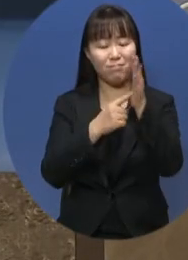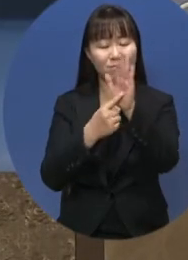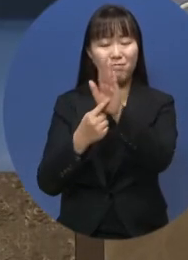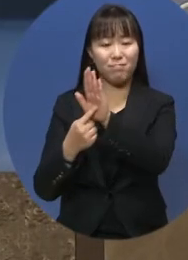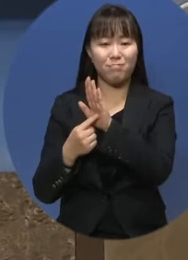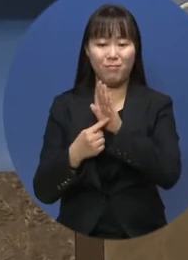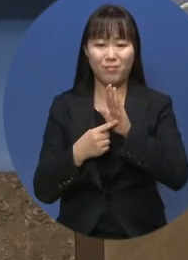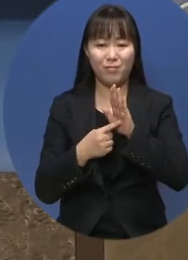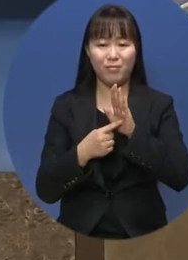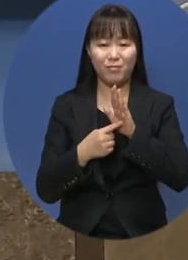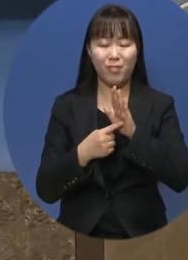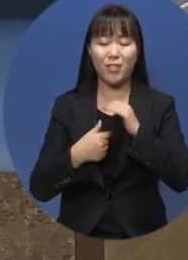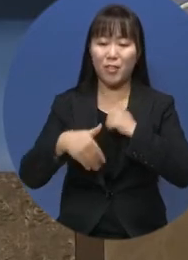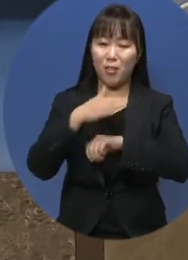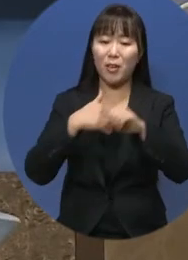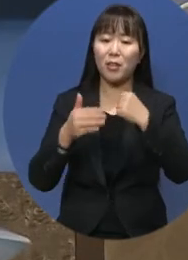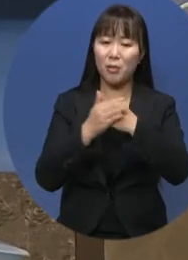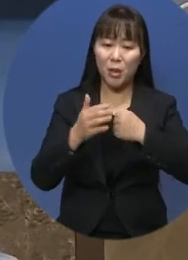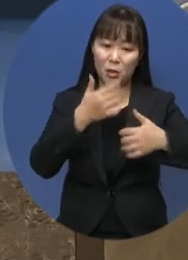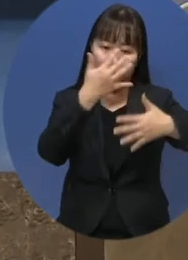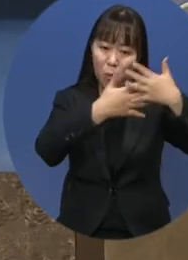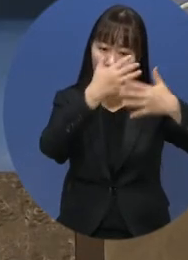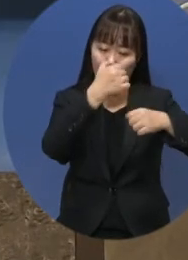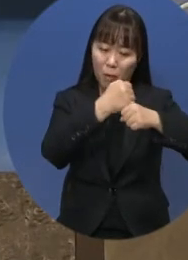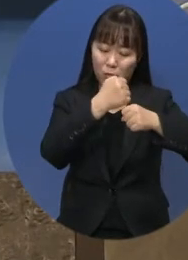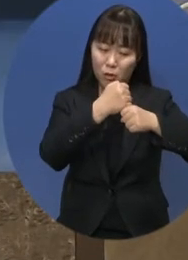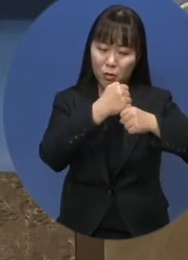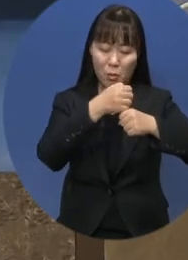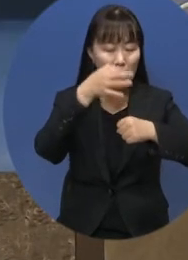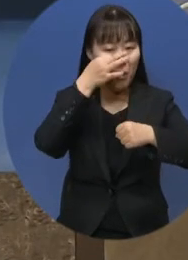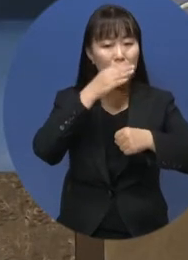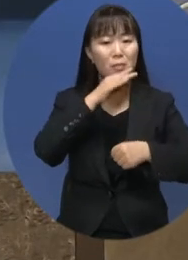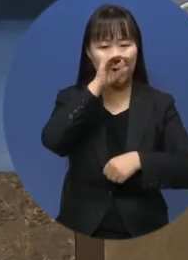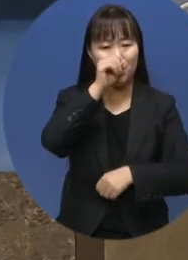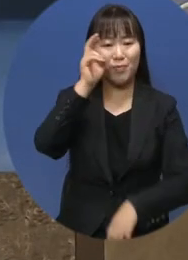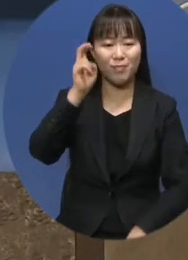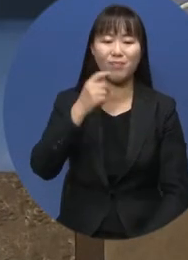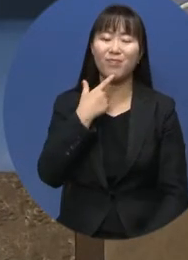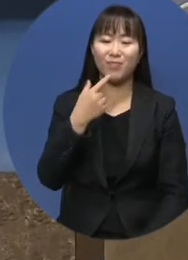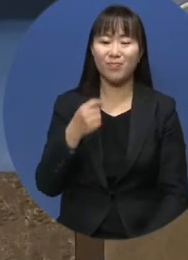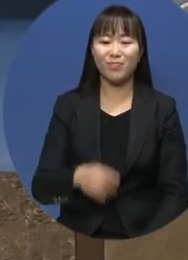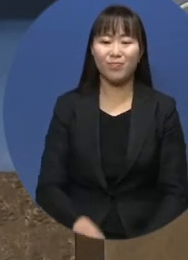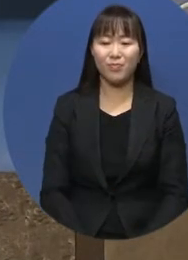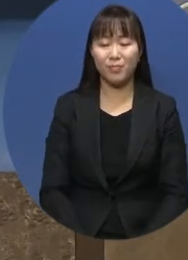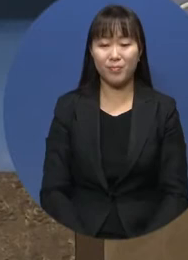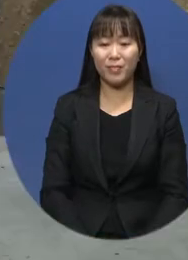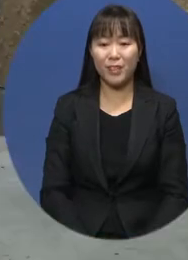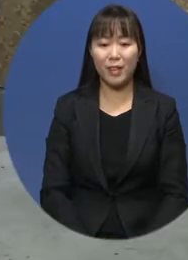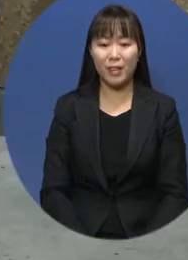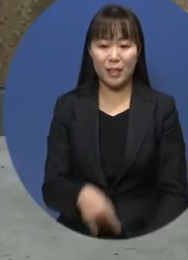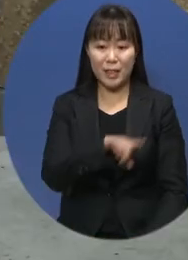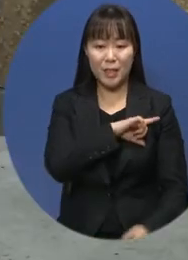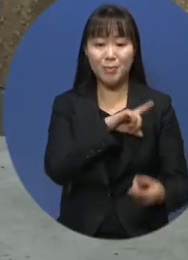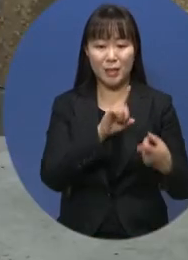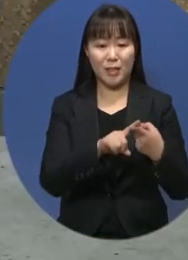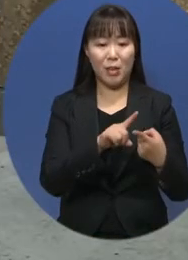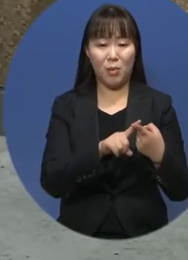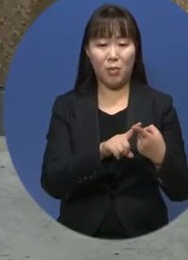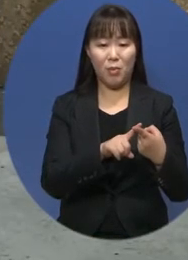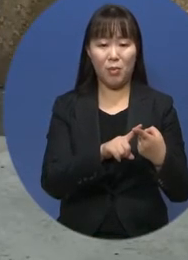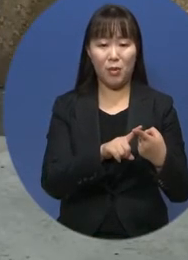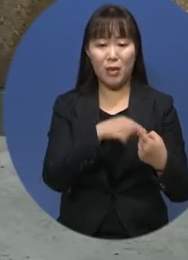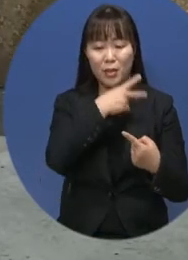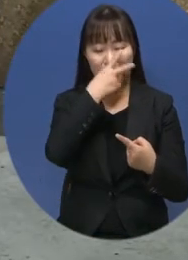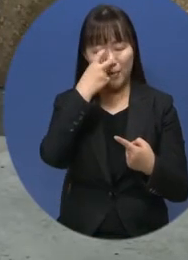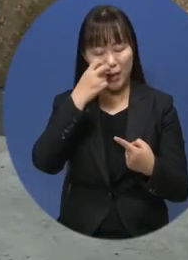소개가 되는 그런 세상이 어서 영화로도 또 만날 수 있으면 굉장히 좋겠어요 그 제목 그대로 4 그쵸